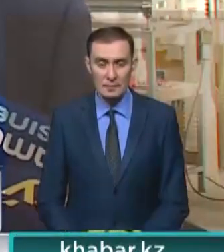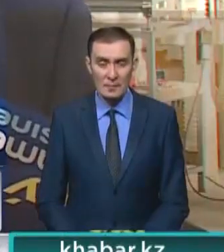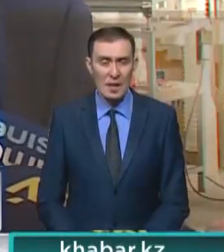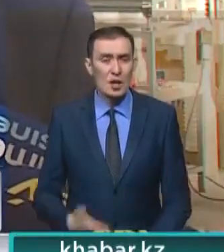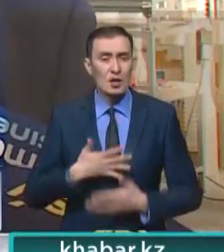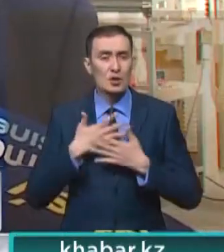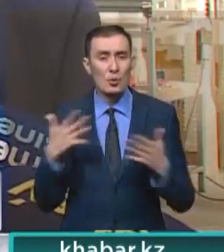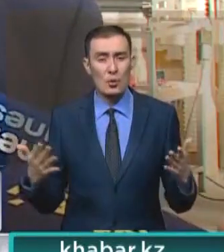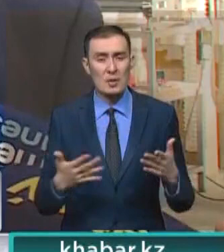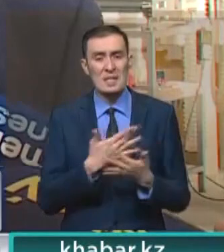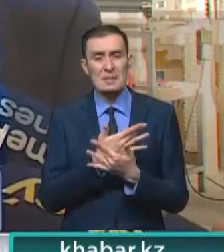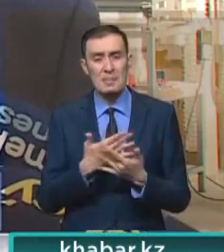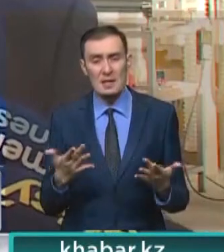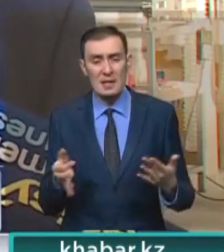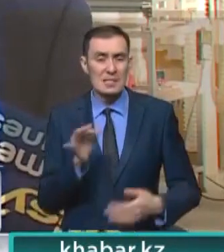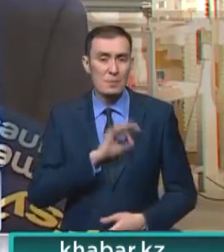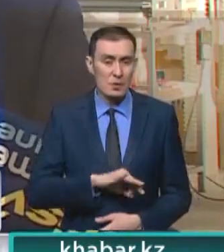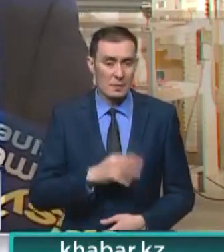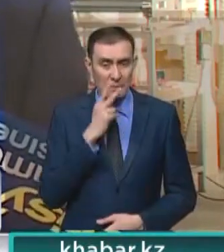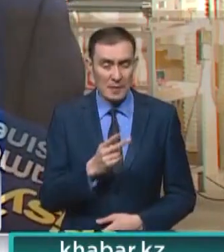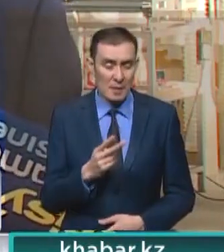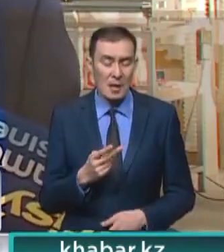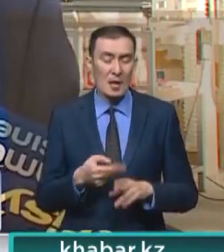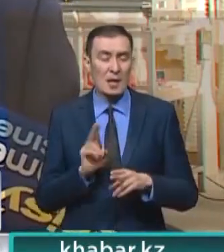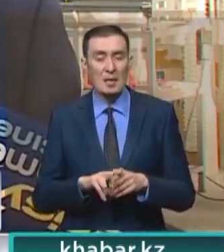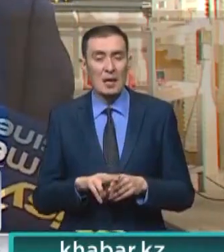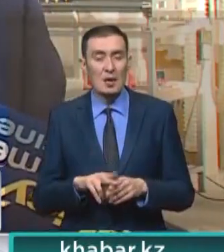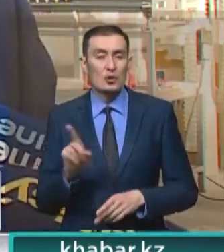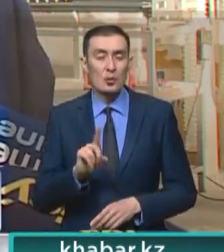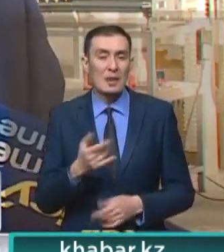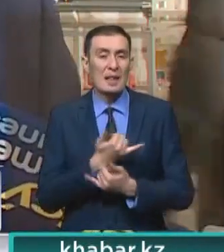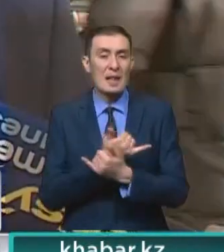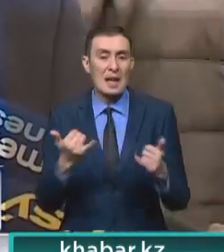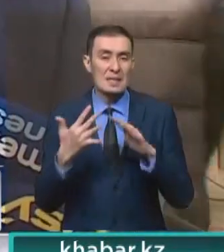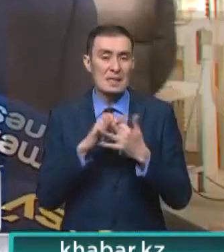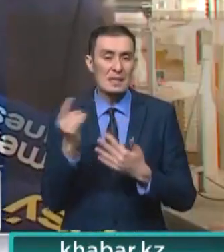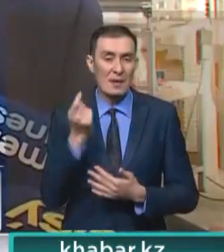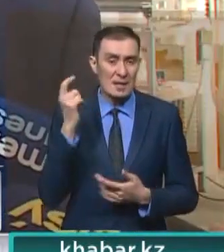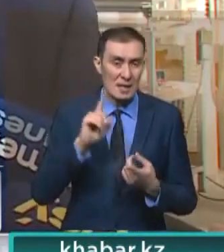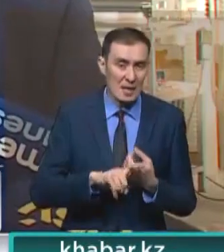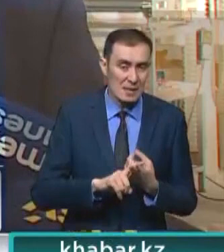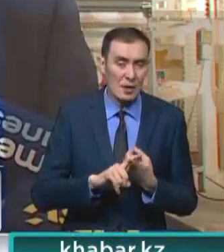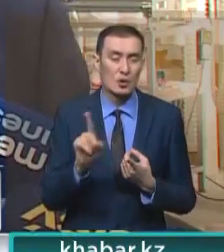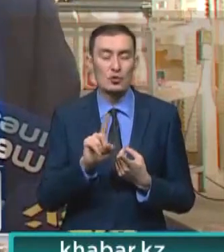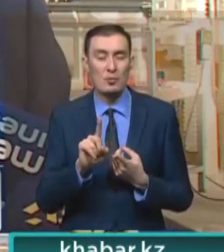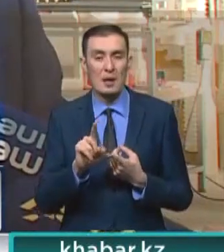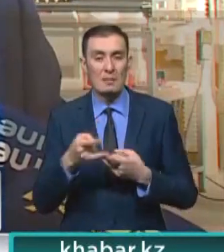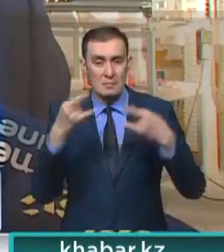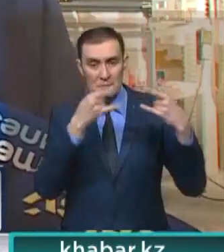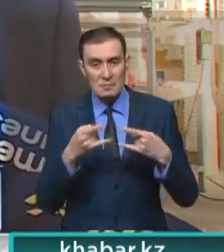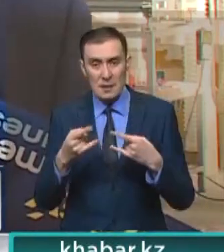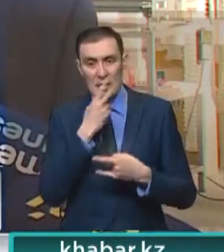Широкий спектр использования в дальнейшем мы видим. Это, во-первых, для сельского хозяйства, для того, чтобы полностью делать